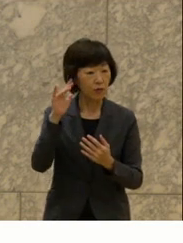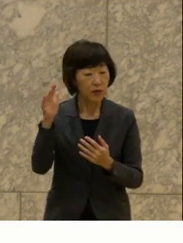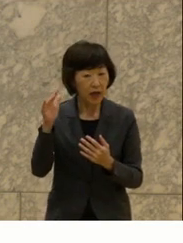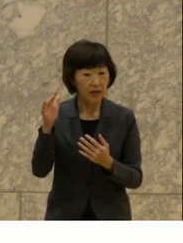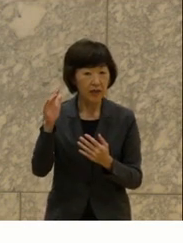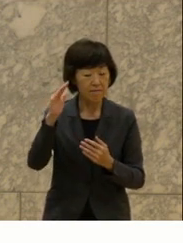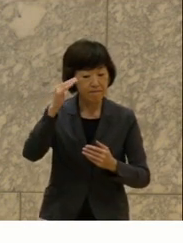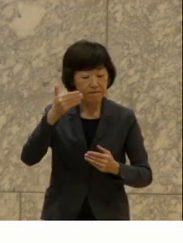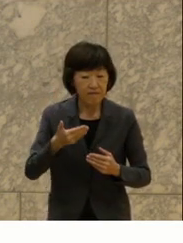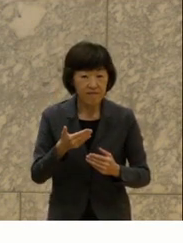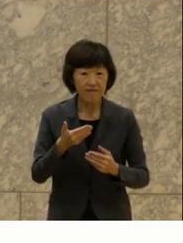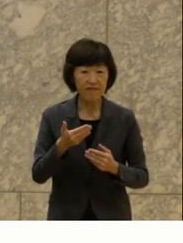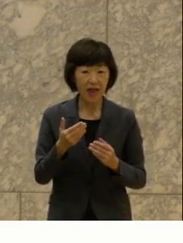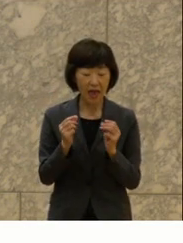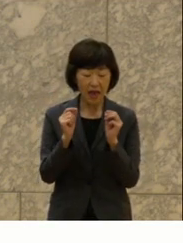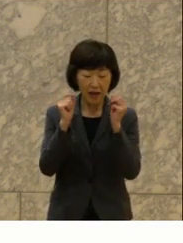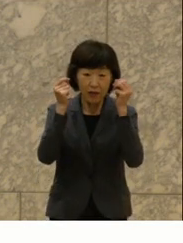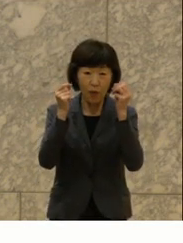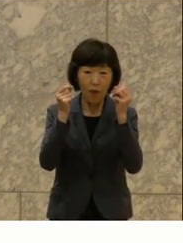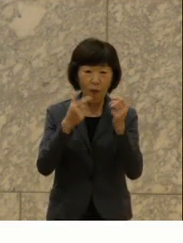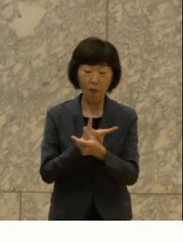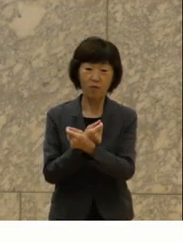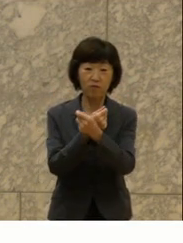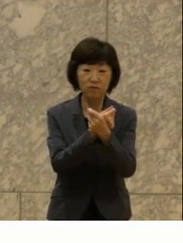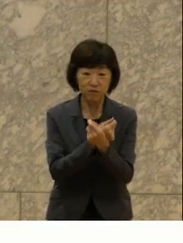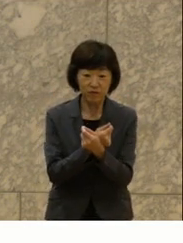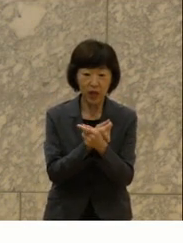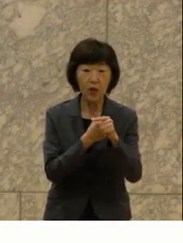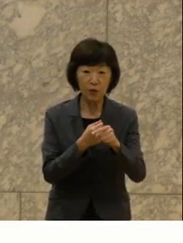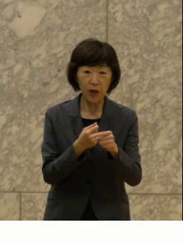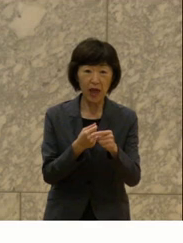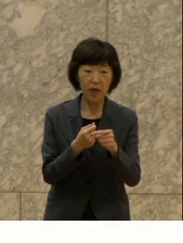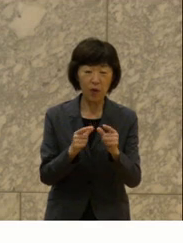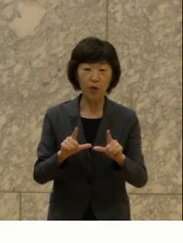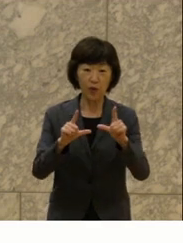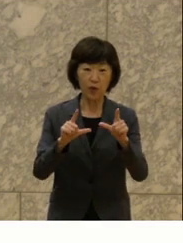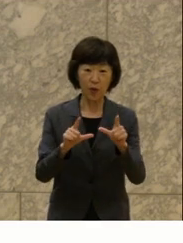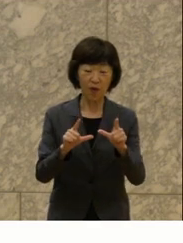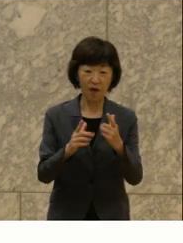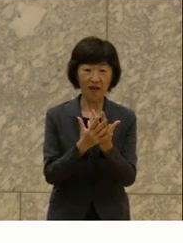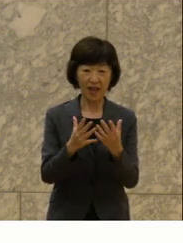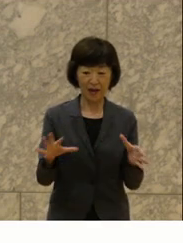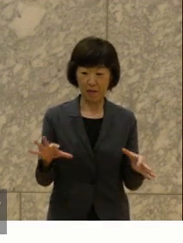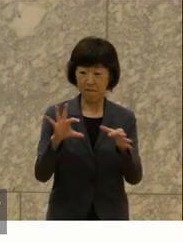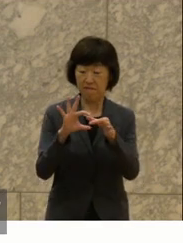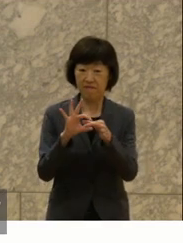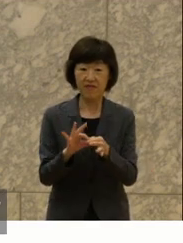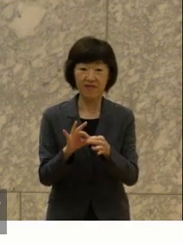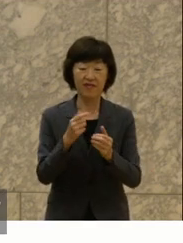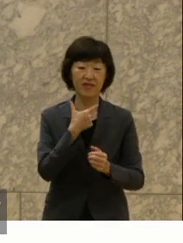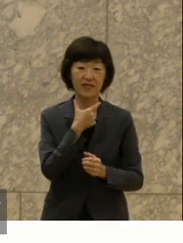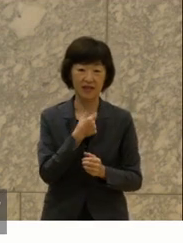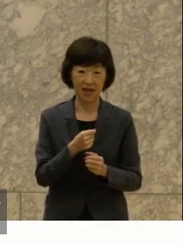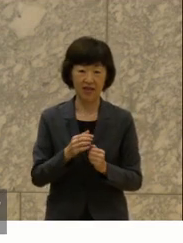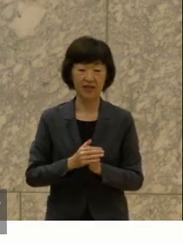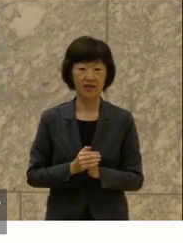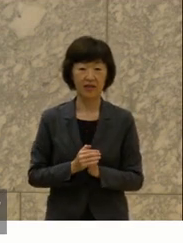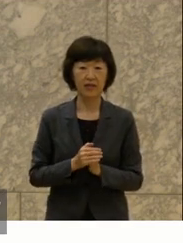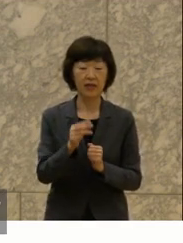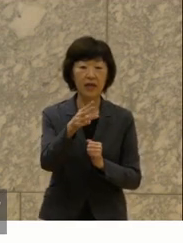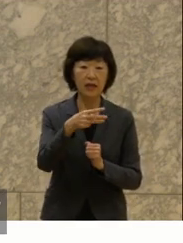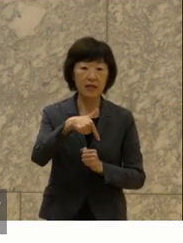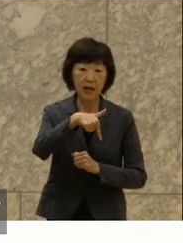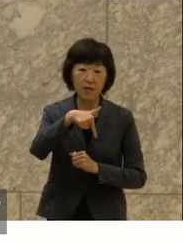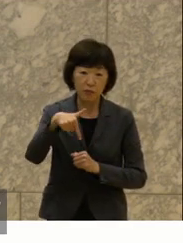分かち合うとともにその熱気を東京大会へとつなげていきますまた第3部では